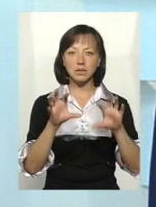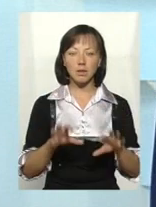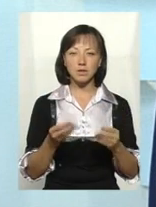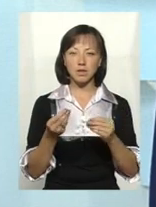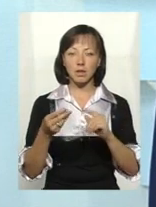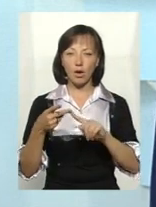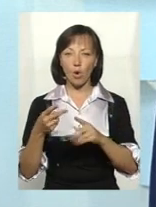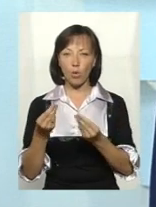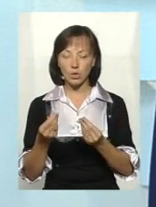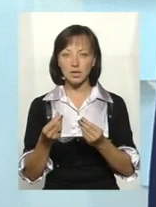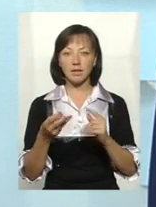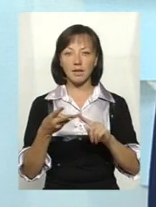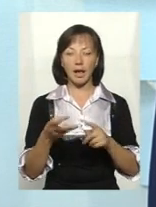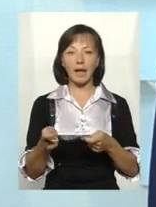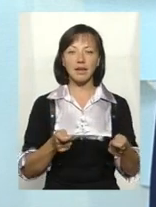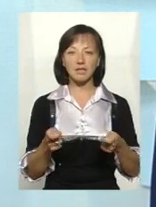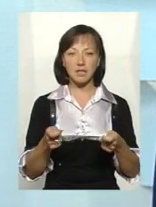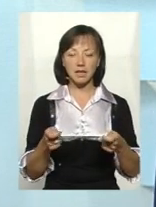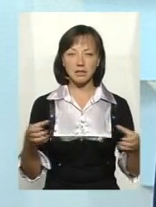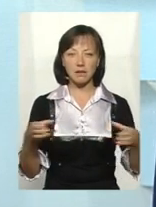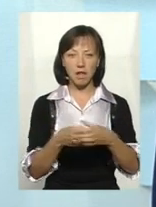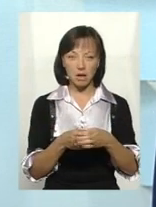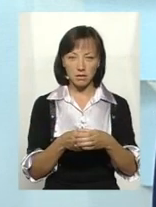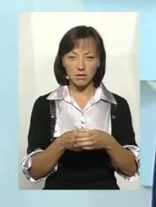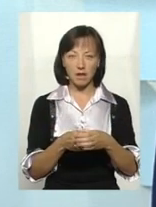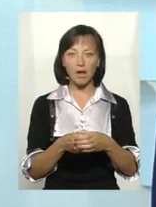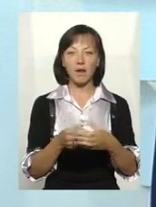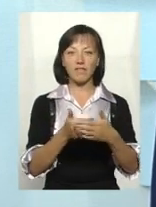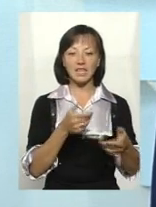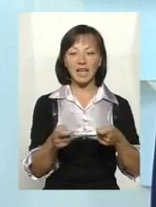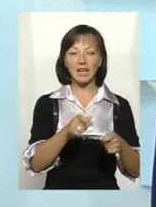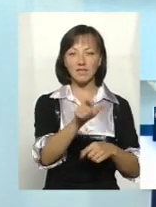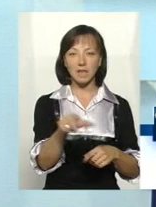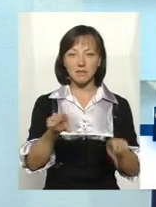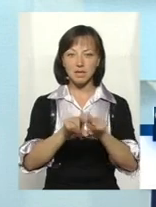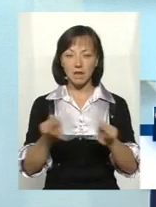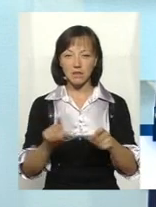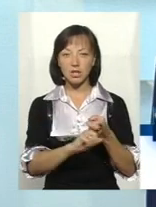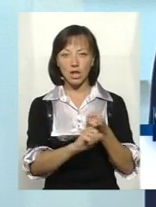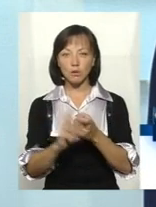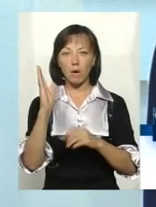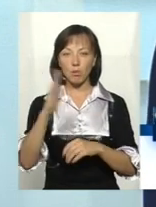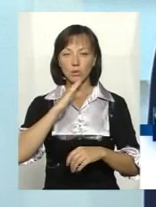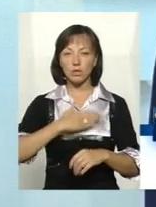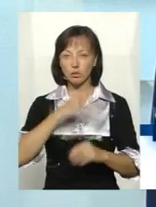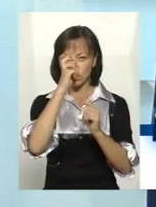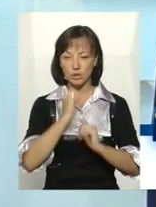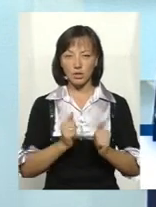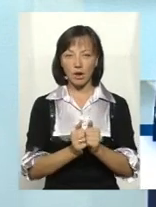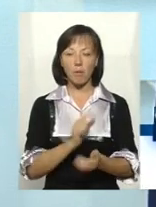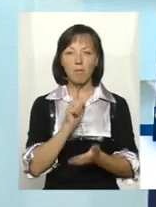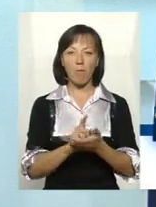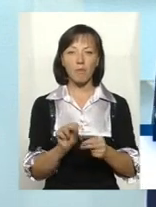гроші, і в, керівник склад. Тобто від керівників закладів залежить майбутнє нашої держави. Ми